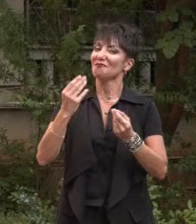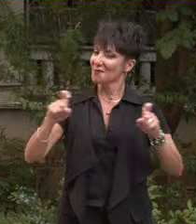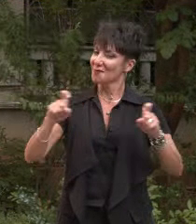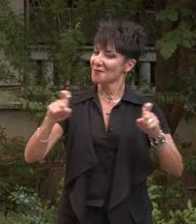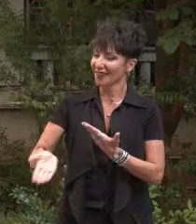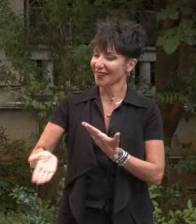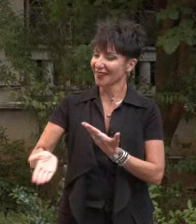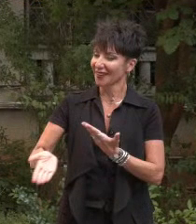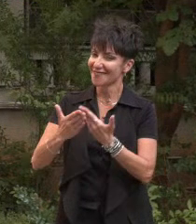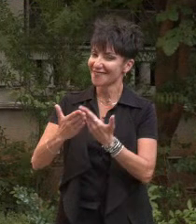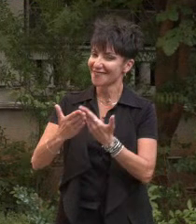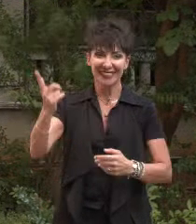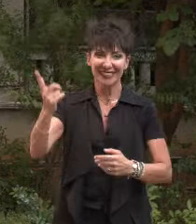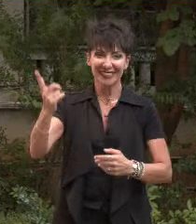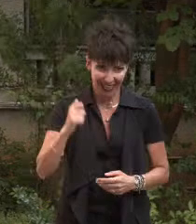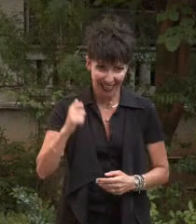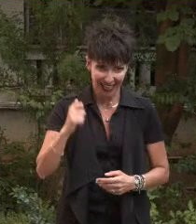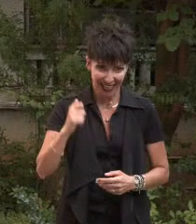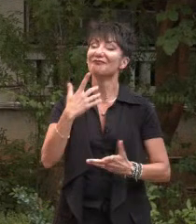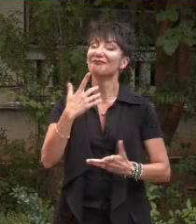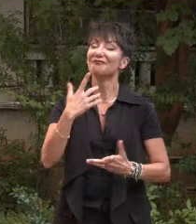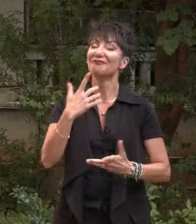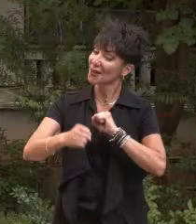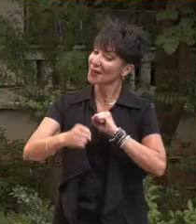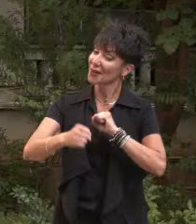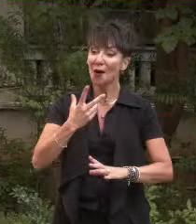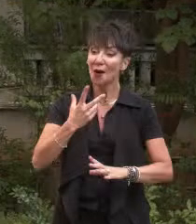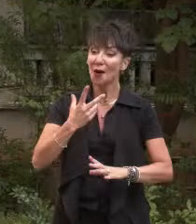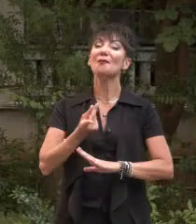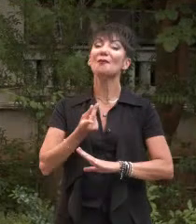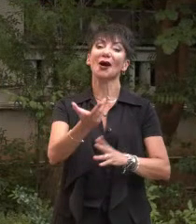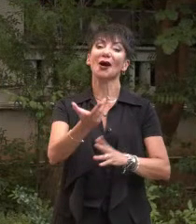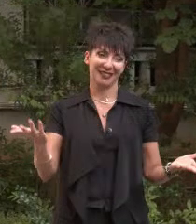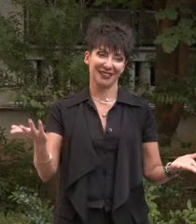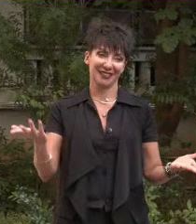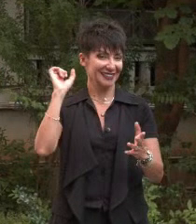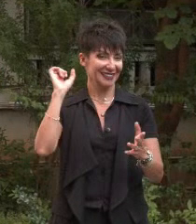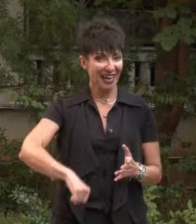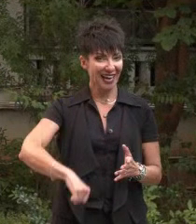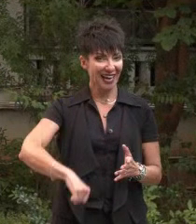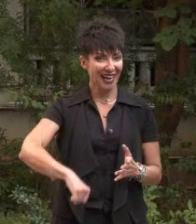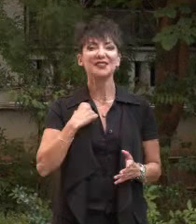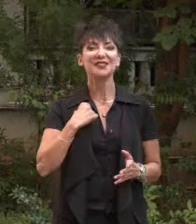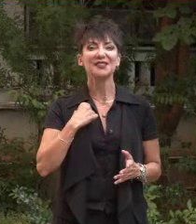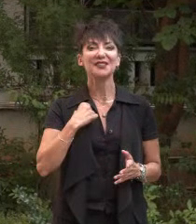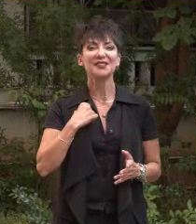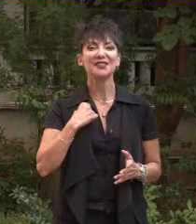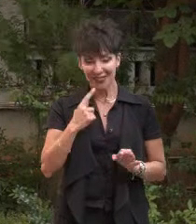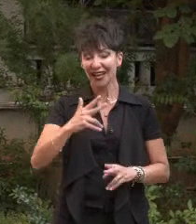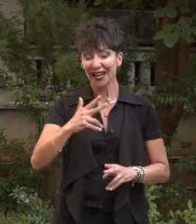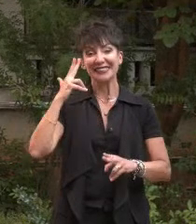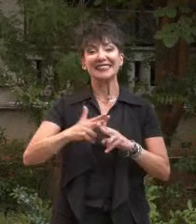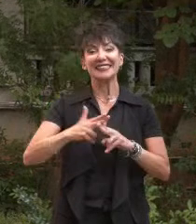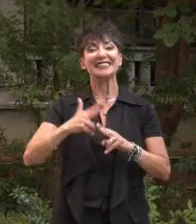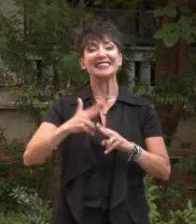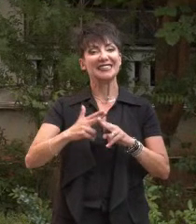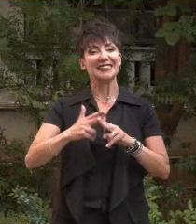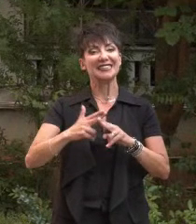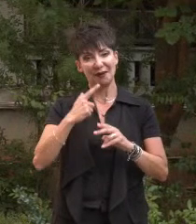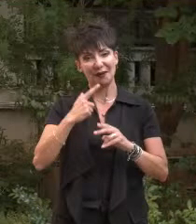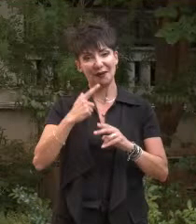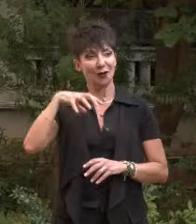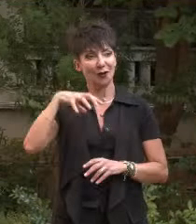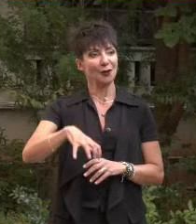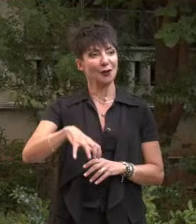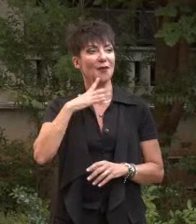την προσπάθεια που κάνεις και στο δικό μας τομέα, τον προσφυγικό, ο οποίος είναι ένας κρίσιμος τομέας για την πατρίδα μας. Έχουμε